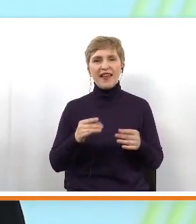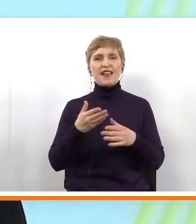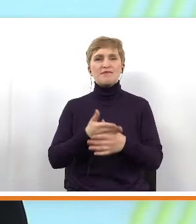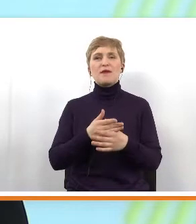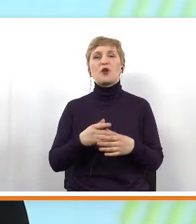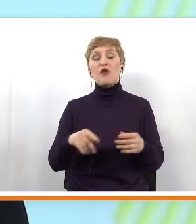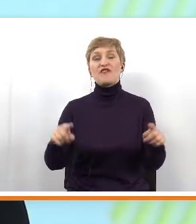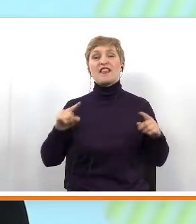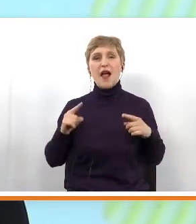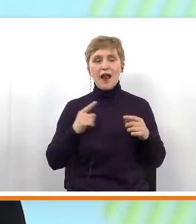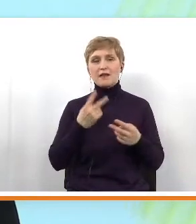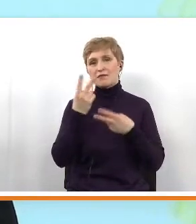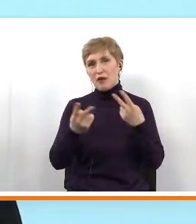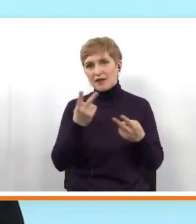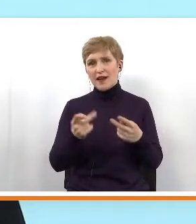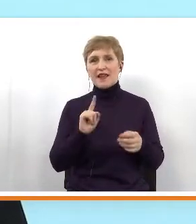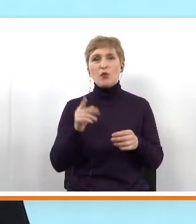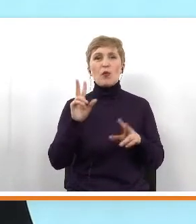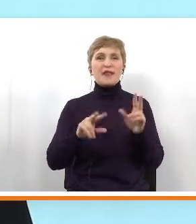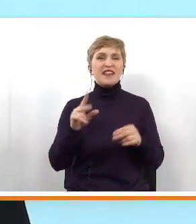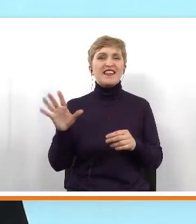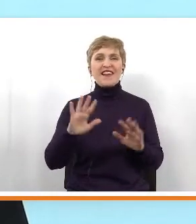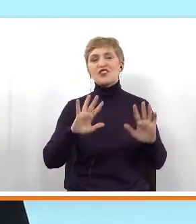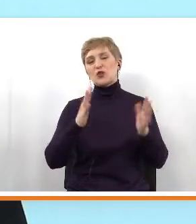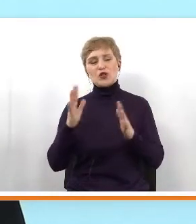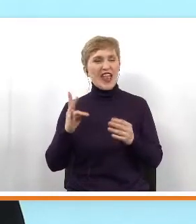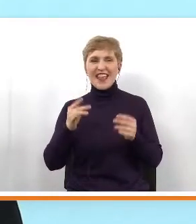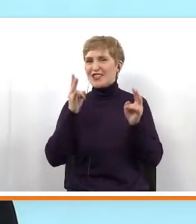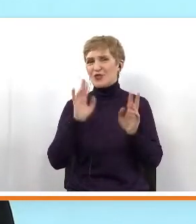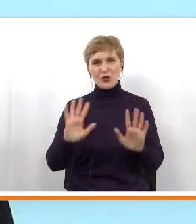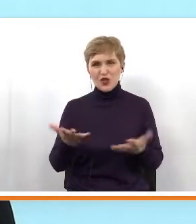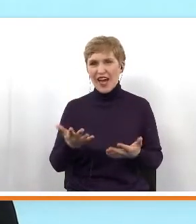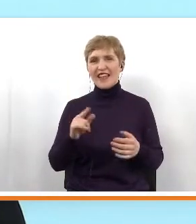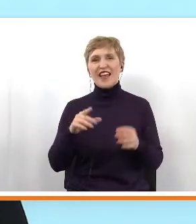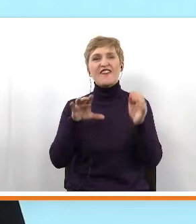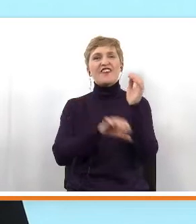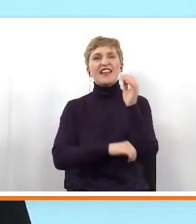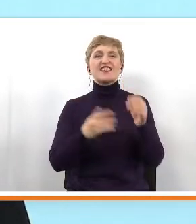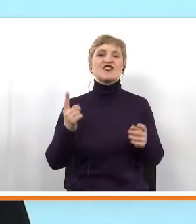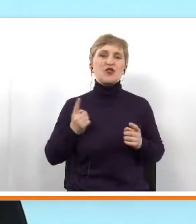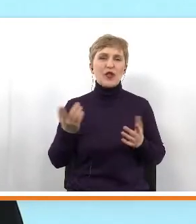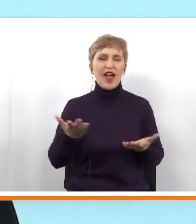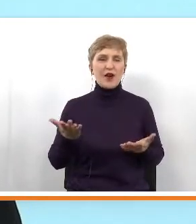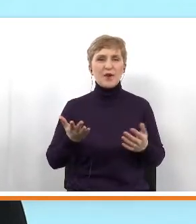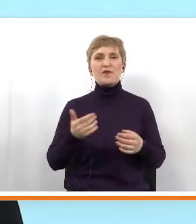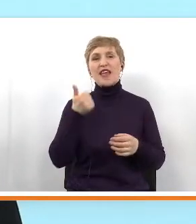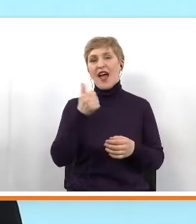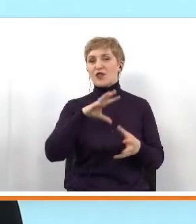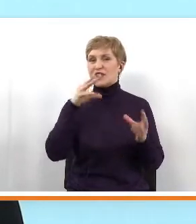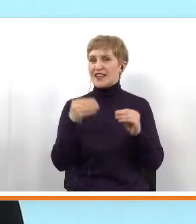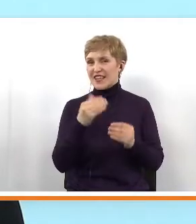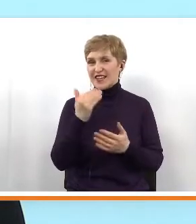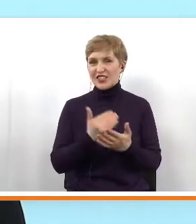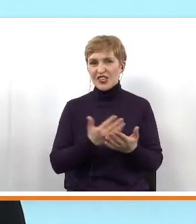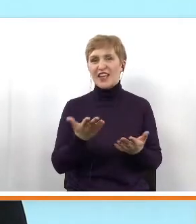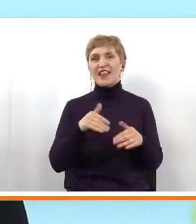рассмотрение. И мы будем надеяться, что все случайности, не случайные, все-таки нас в конце ждет какое-то... хорошее решение,